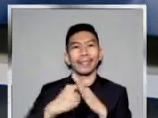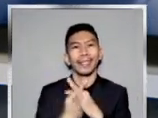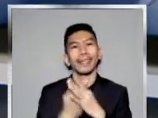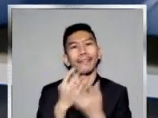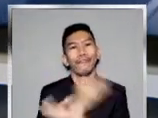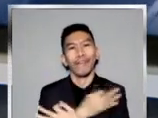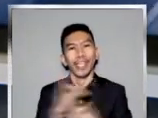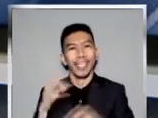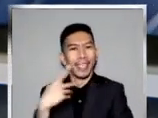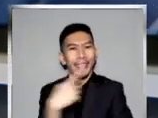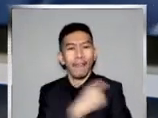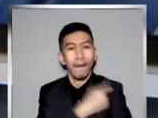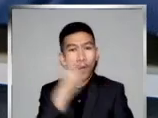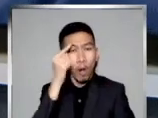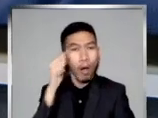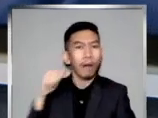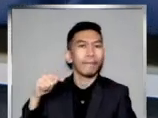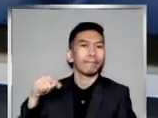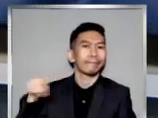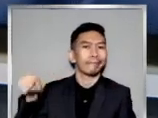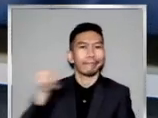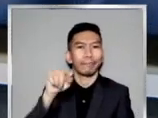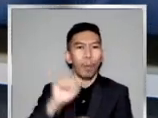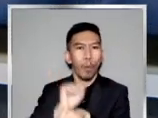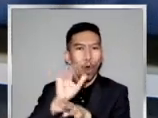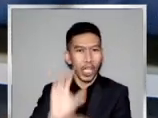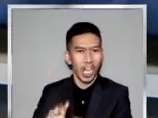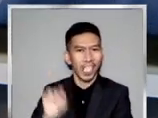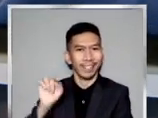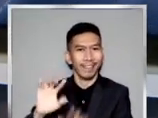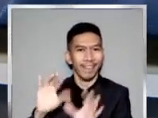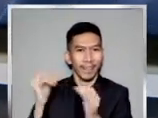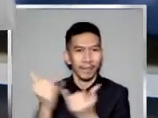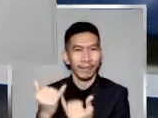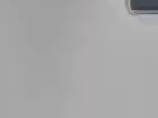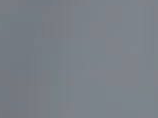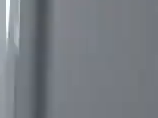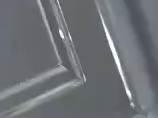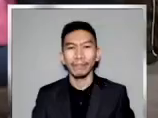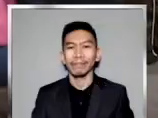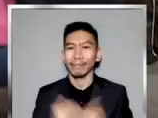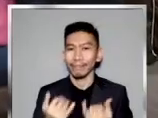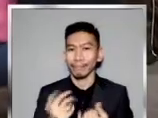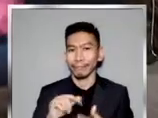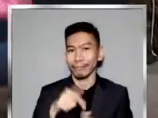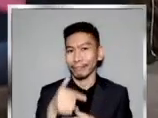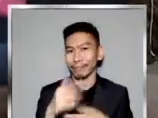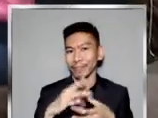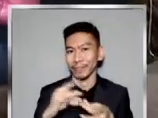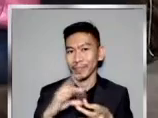para sa mga empleyado. Narito ang pagtutok ni Sandra Aguinaldo.